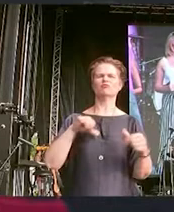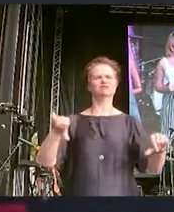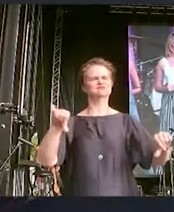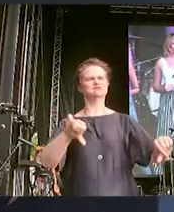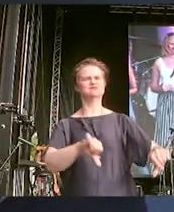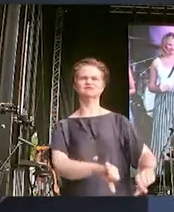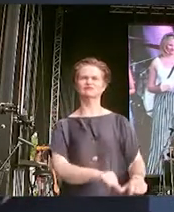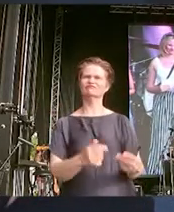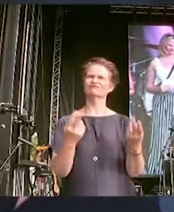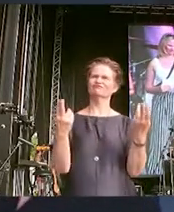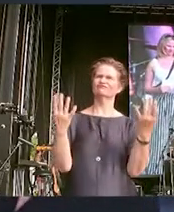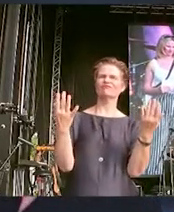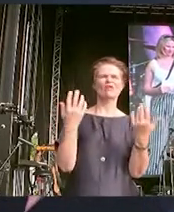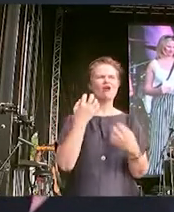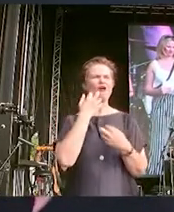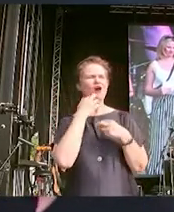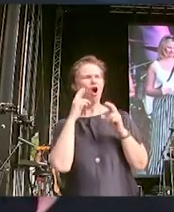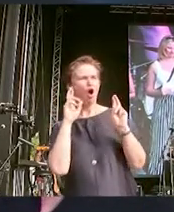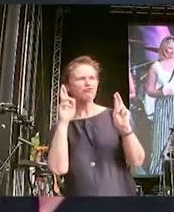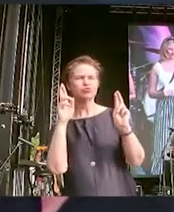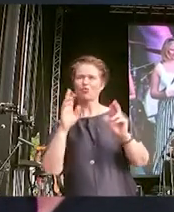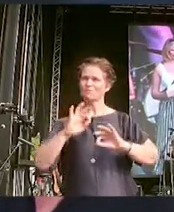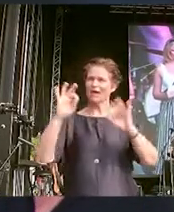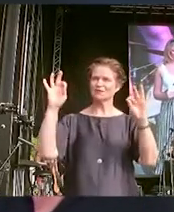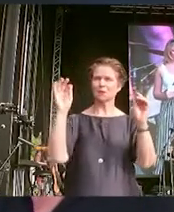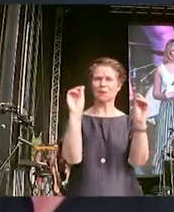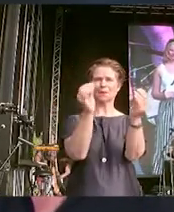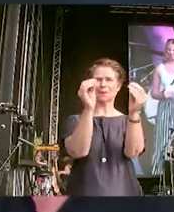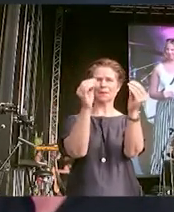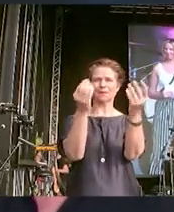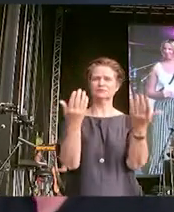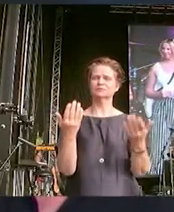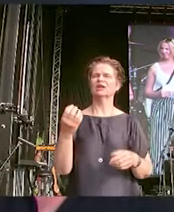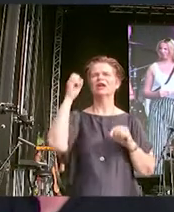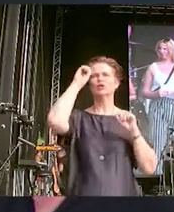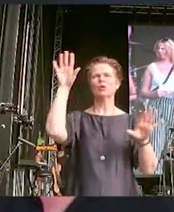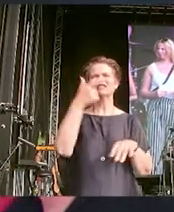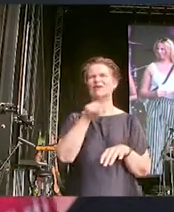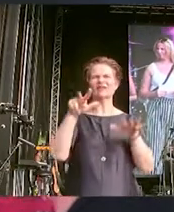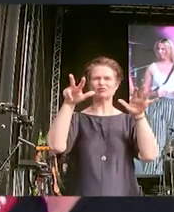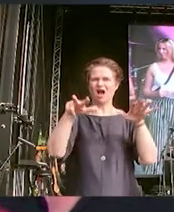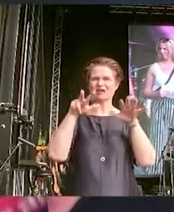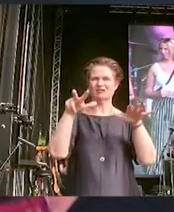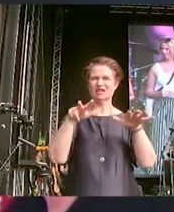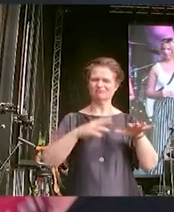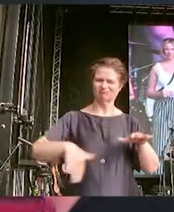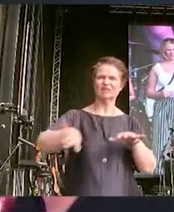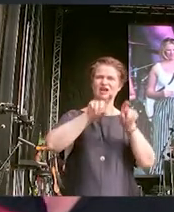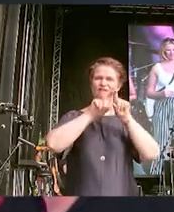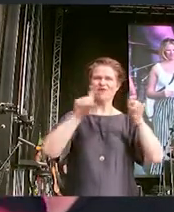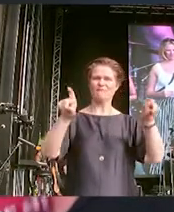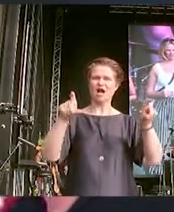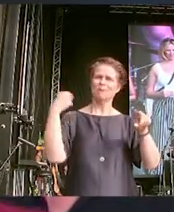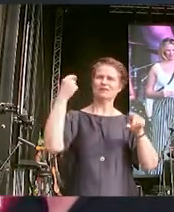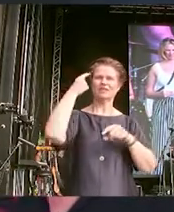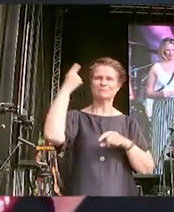und wenig Hoffnung auf Besserung. Im Juli 2018 hat die Belegschaft unserer Firma einen Betriebsrat